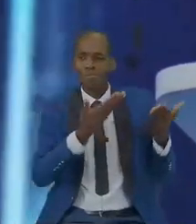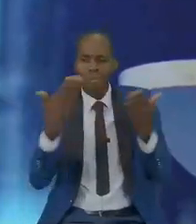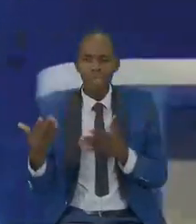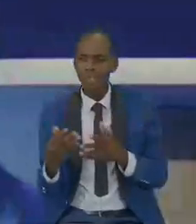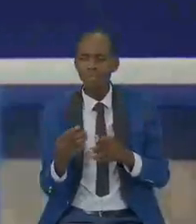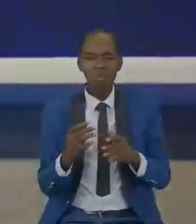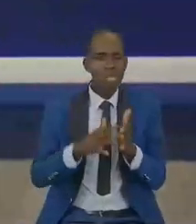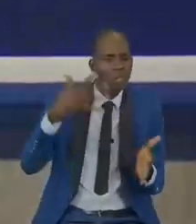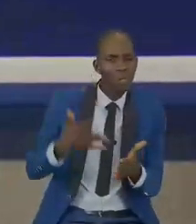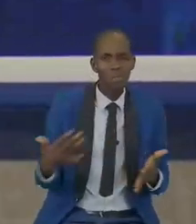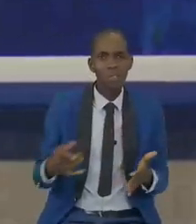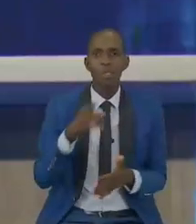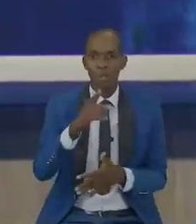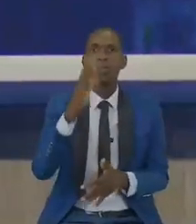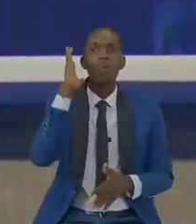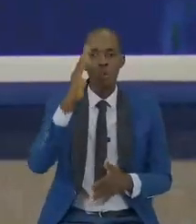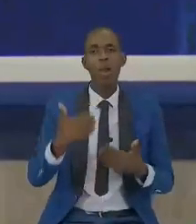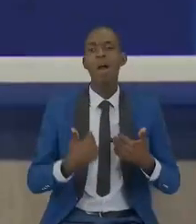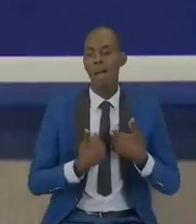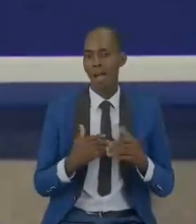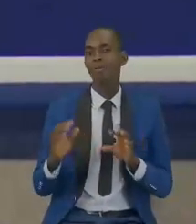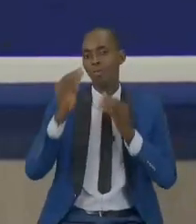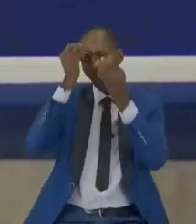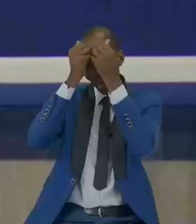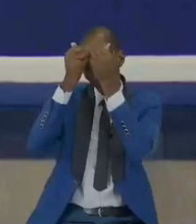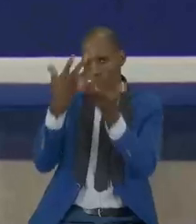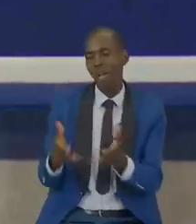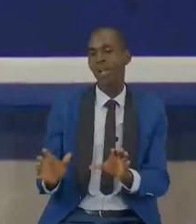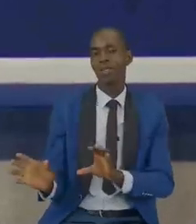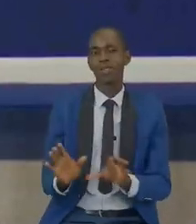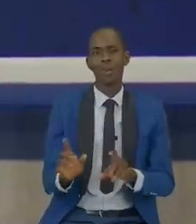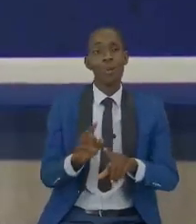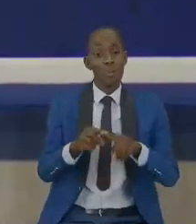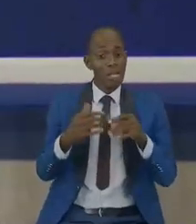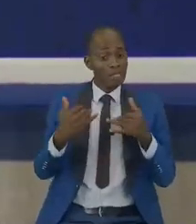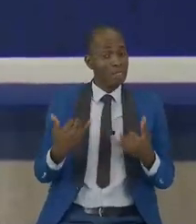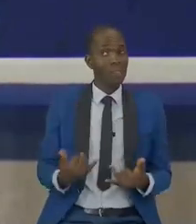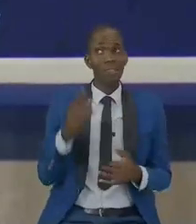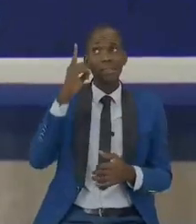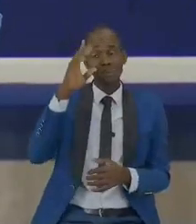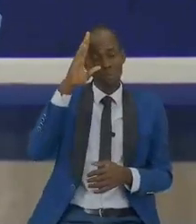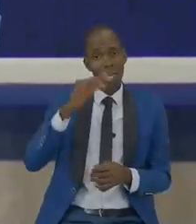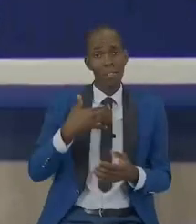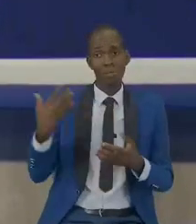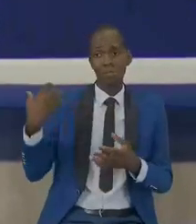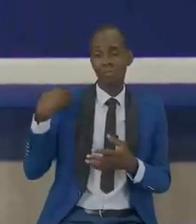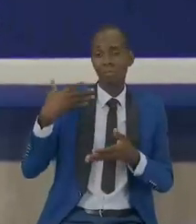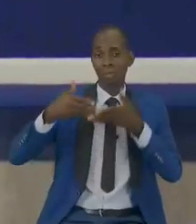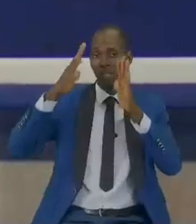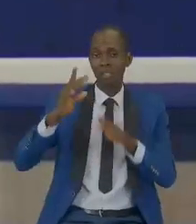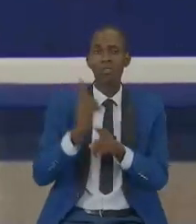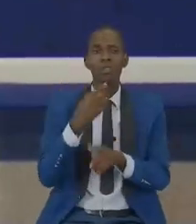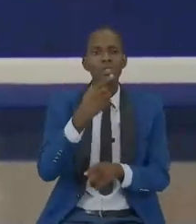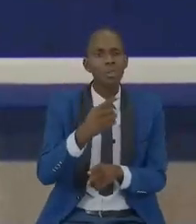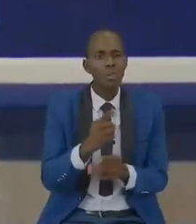une vastitude de terrain ou bien une grande somme d'argent. Mon père, si le prophète t'a demandé quelque